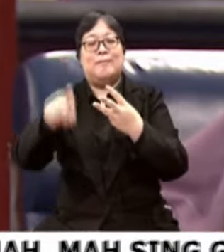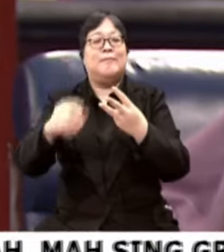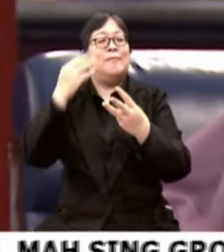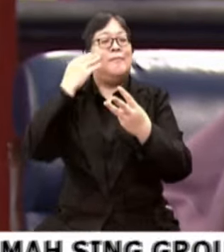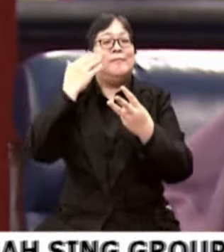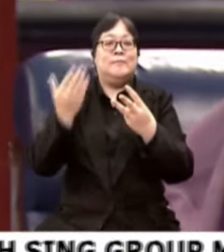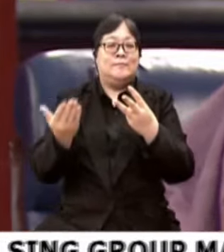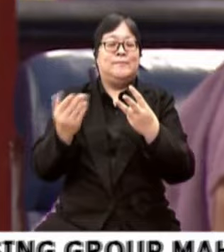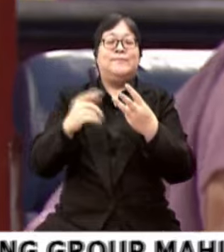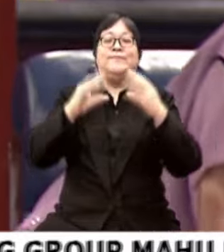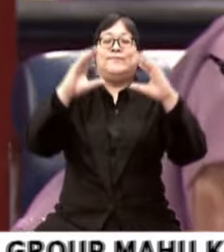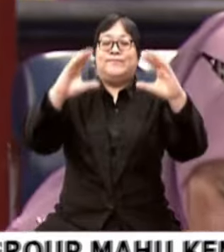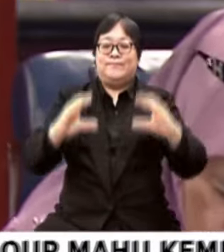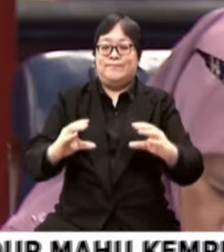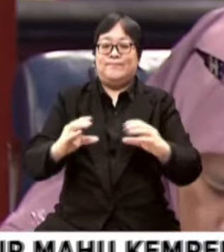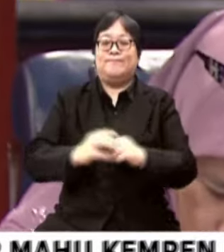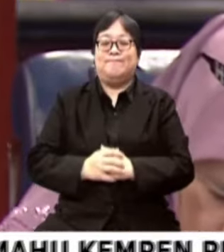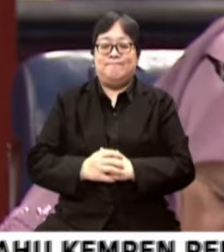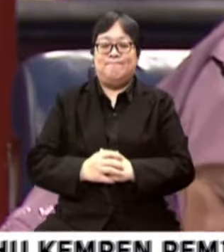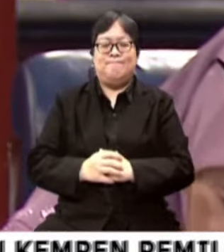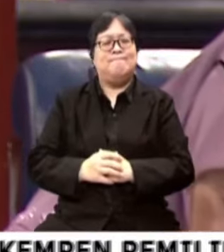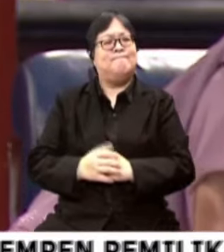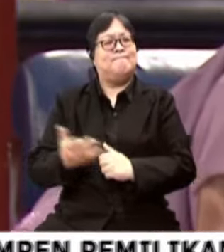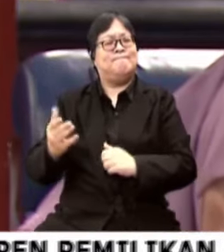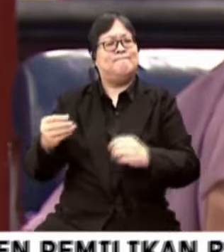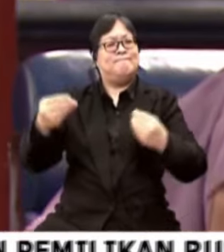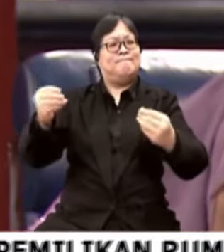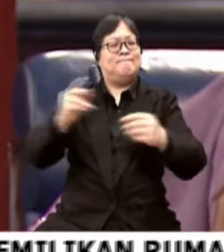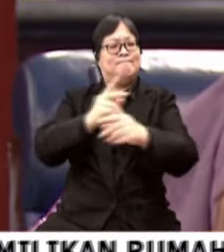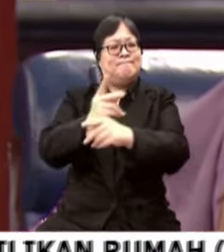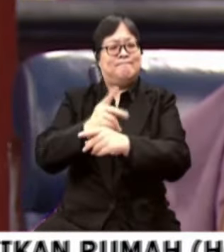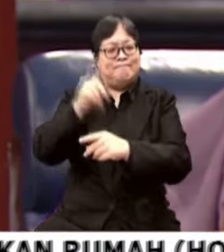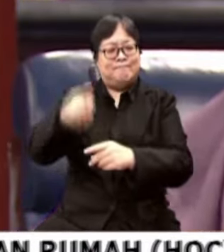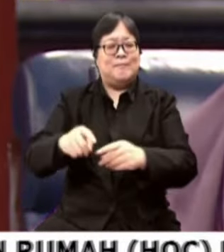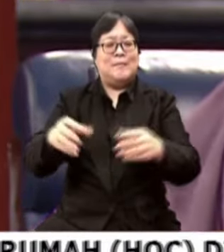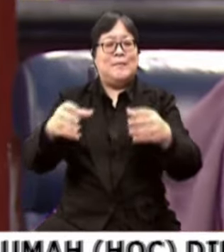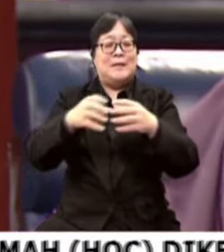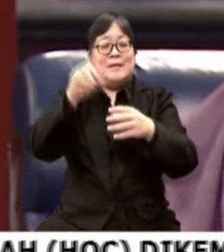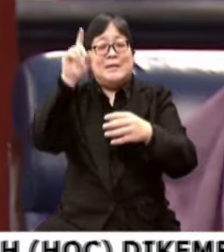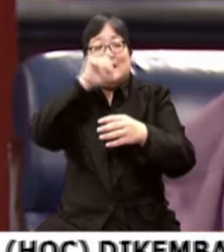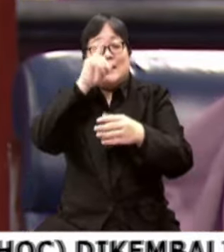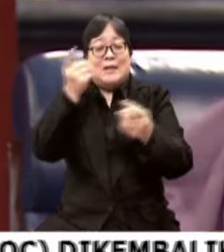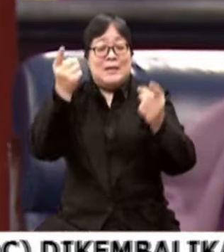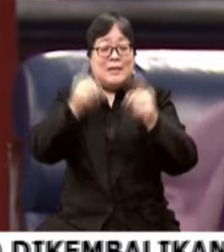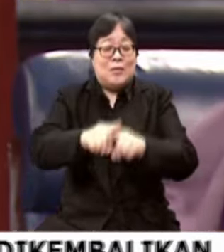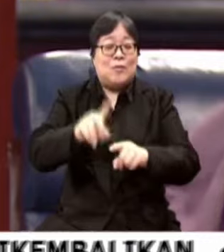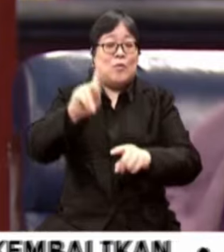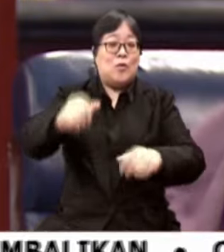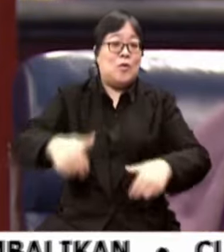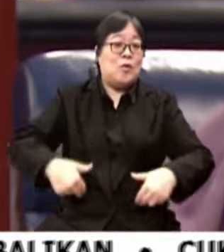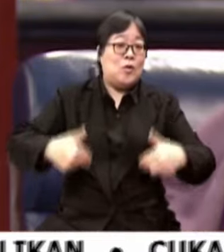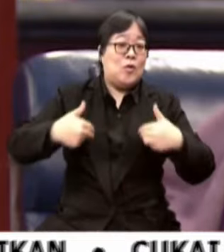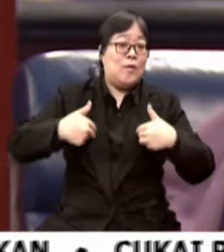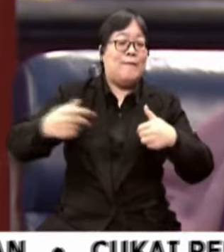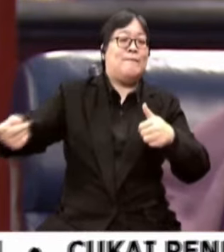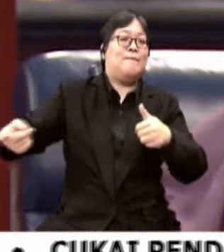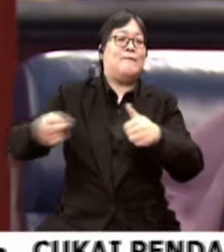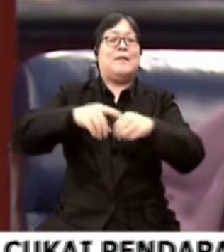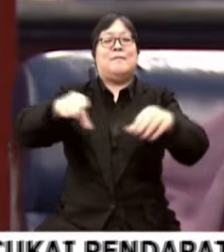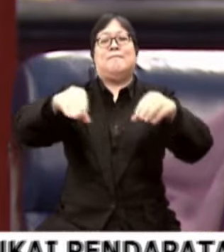pasti mekanisme ya kita ingin memberi jaminan bahwa kumpulan yang paling terkesan dengan kausal hidup akan menjadi penerima